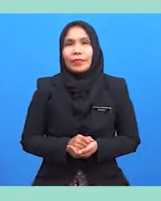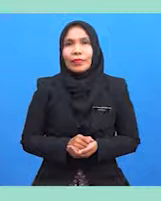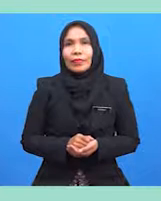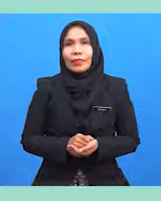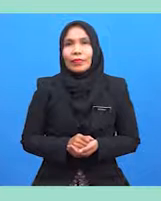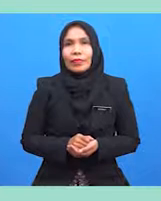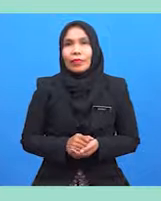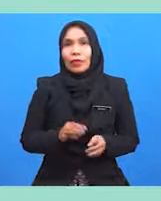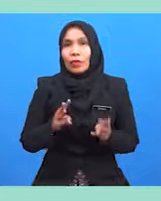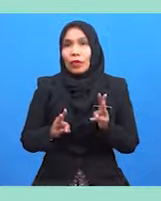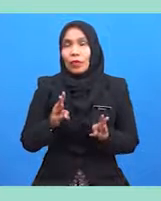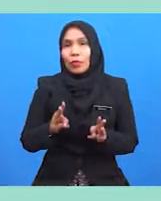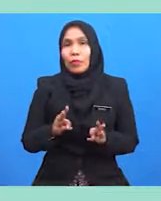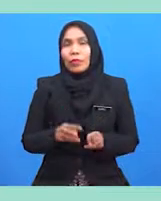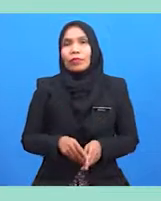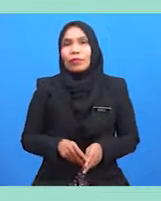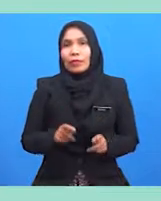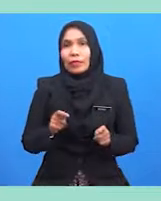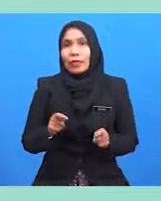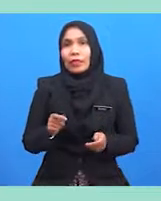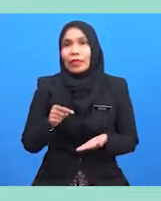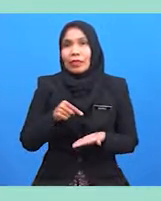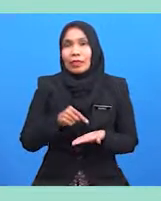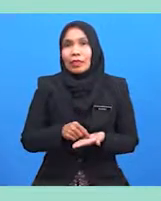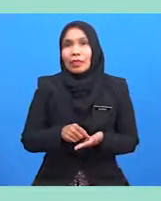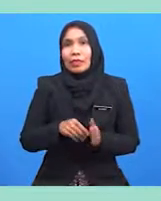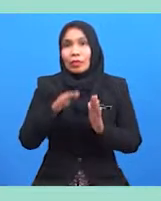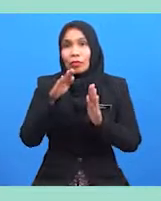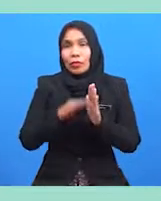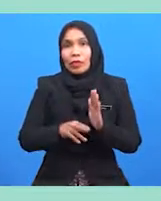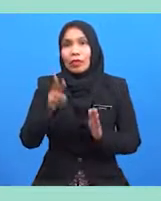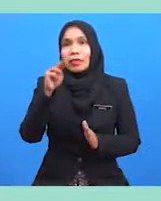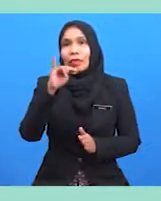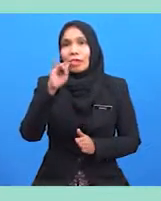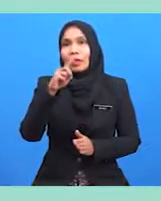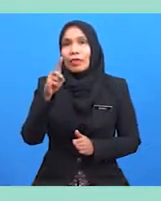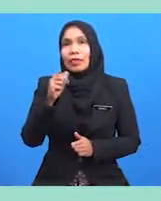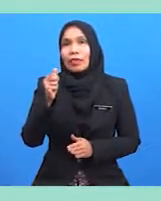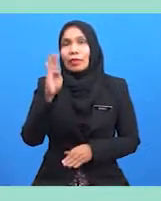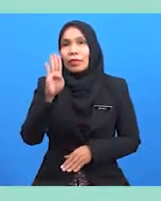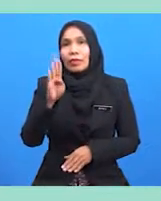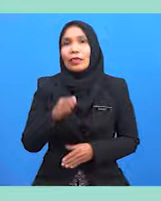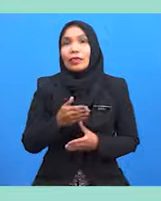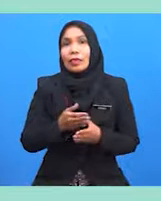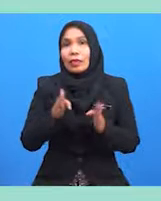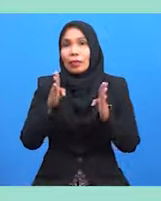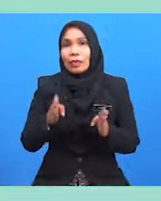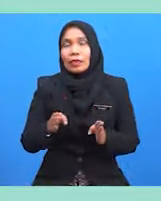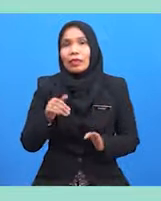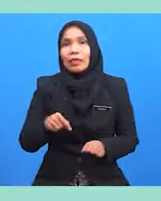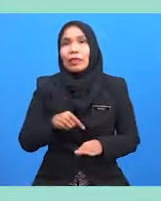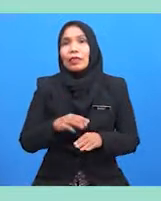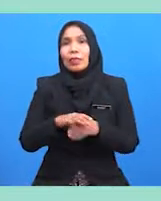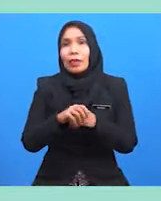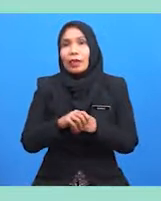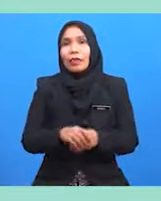Walaupun tindakan ini mengurangkan rizab antarabangsa yang dipegang oleh Bank Negara Malaysia, nilai